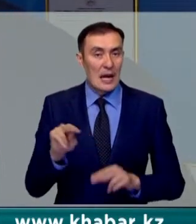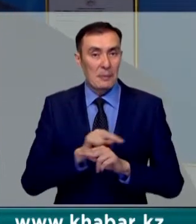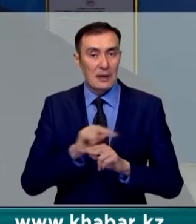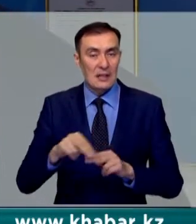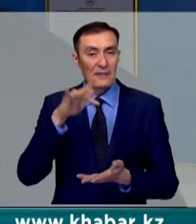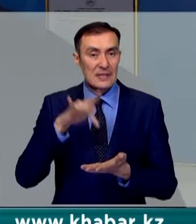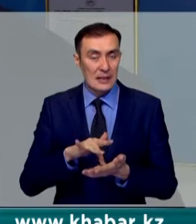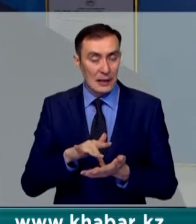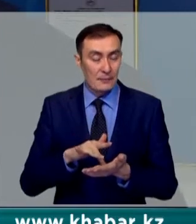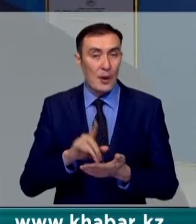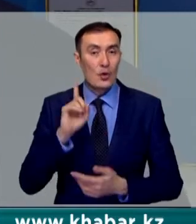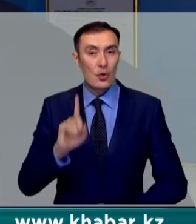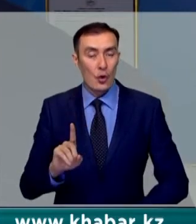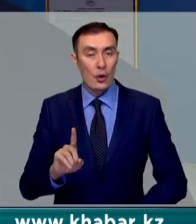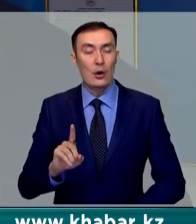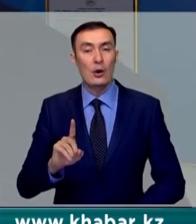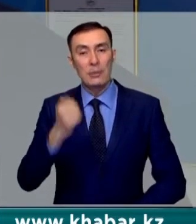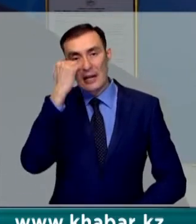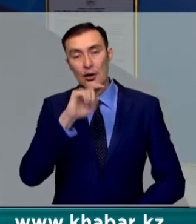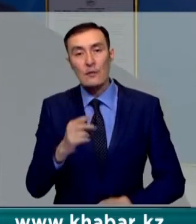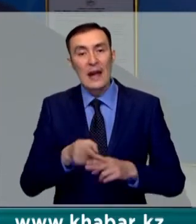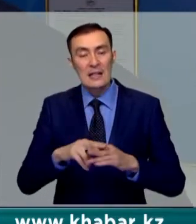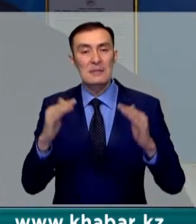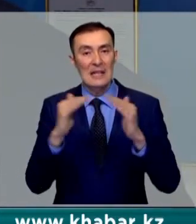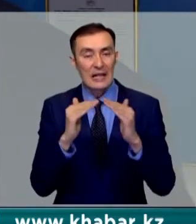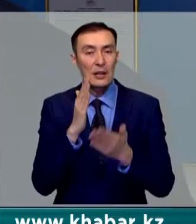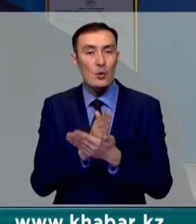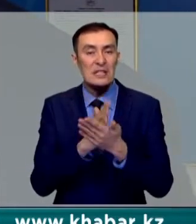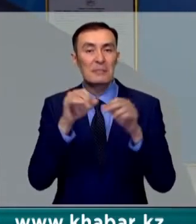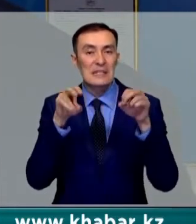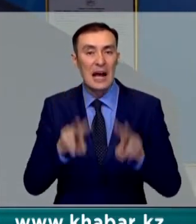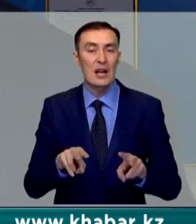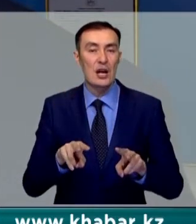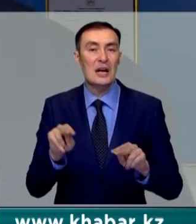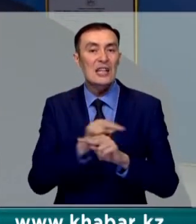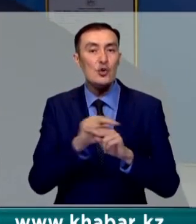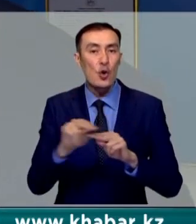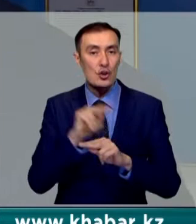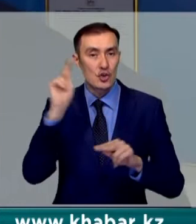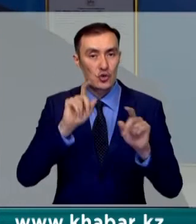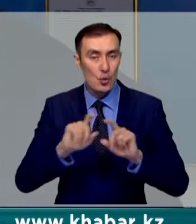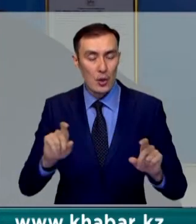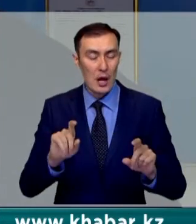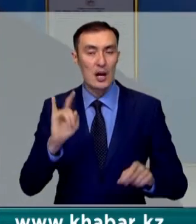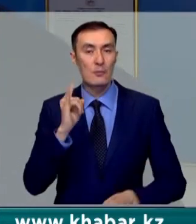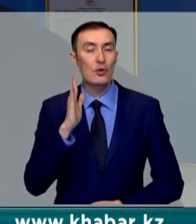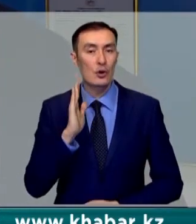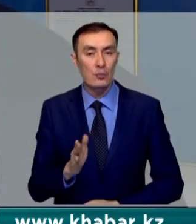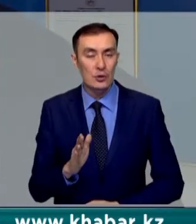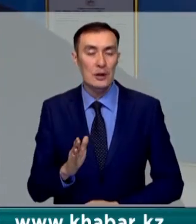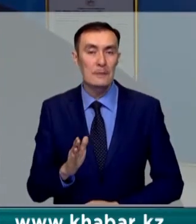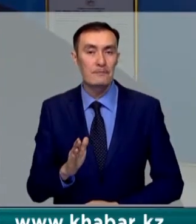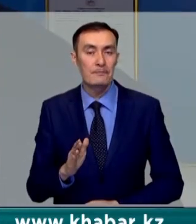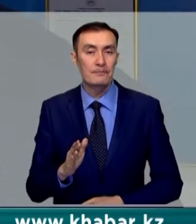центр реабилитации, но благодаря тому, что в этом же здании находится специальная коррекционная школа, ребенок будет не оторван